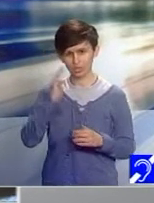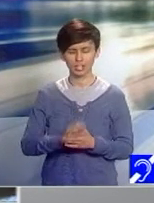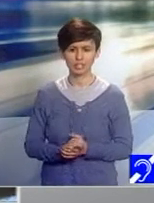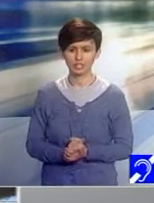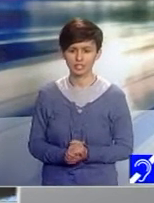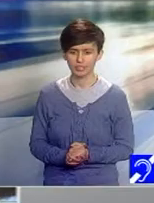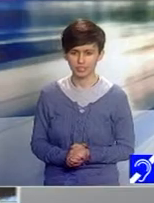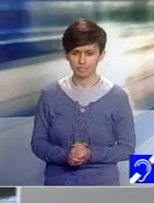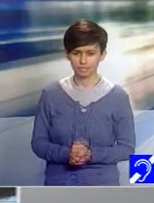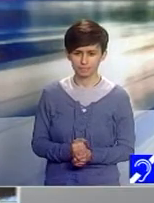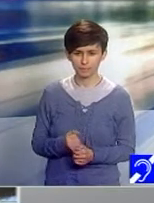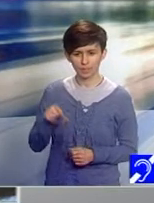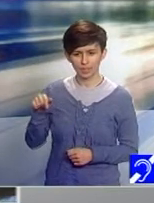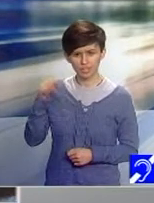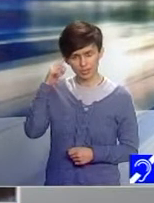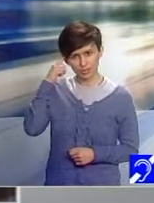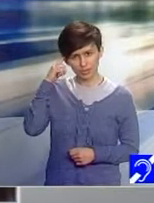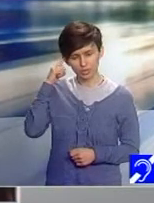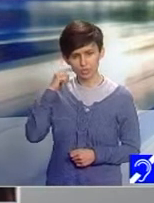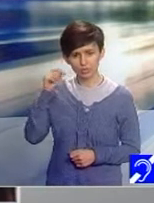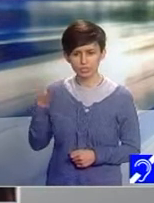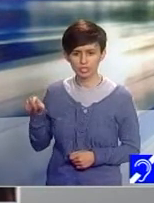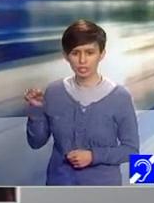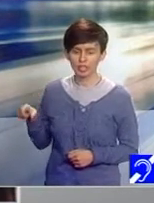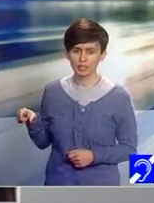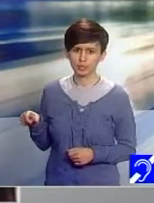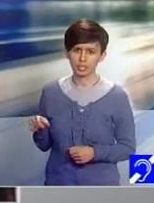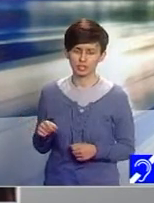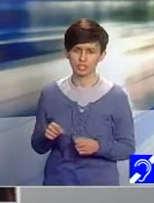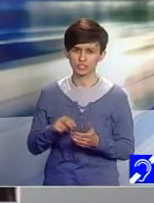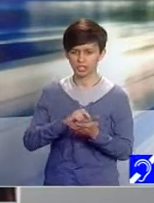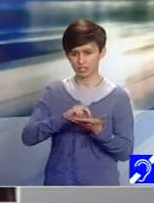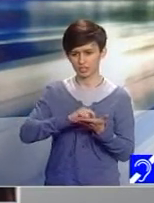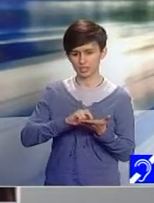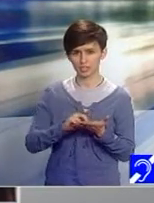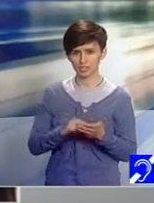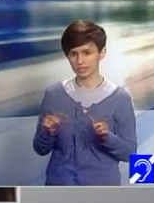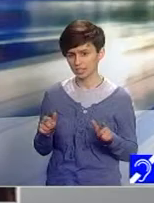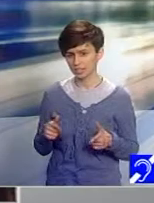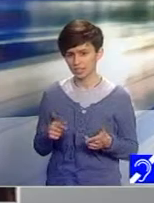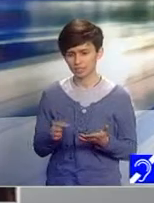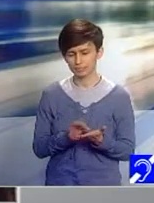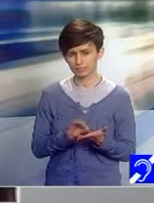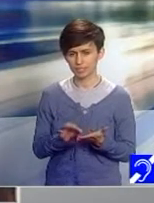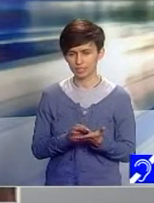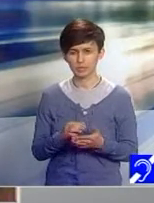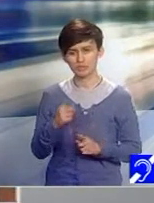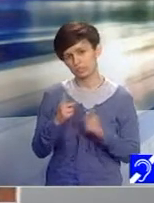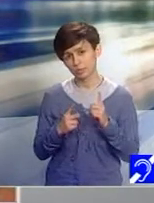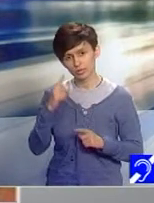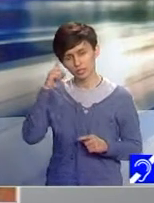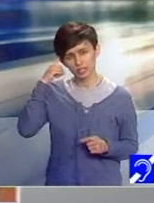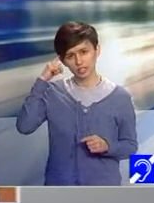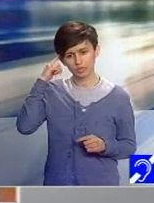Au făcut cunoștință cu personajele de desene animate. Foarte interesant că pe unele le știau deja, deci au avut